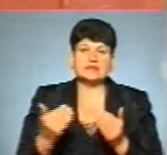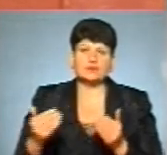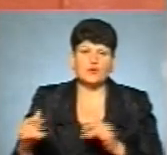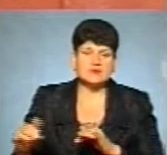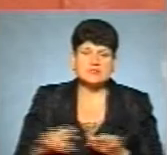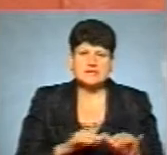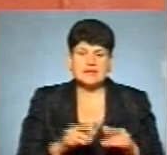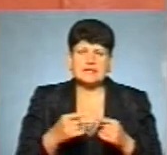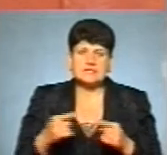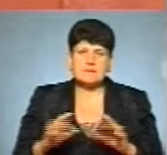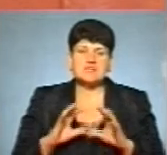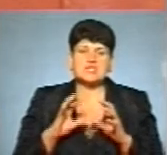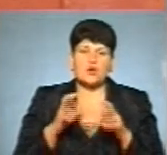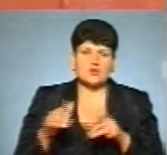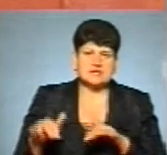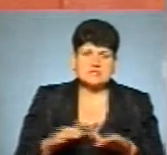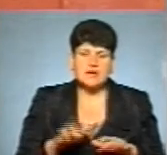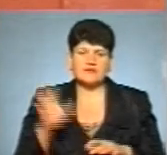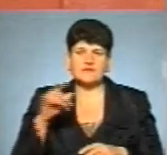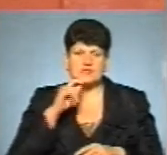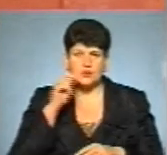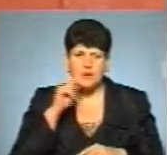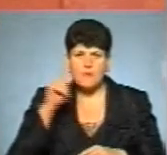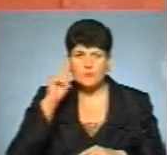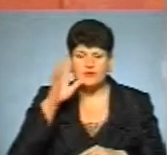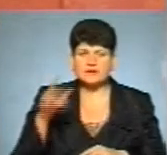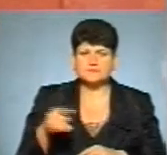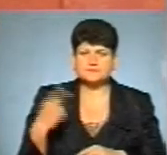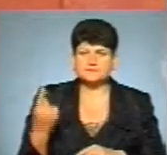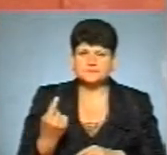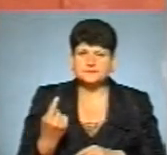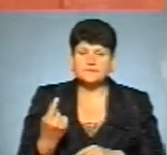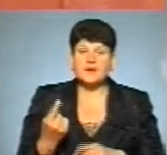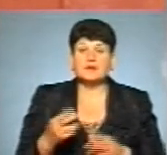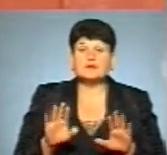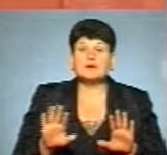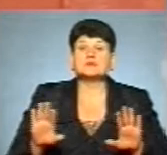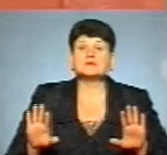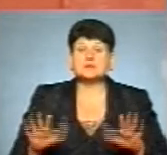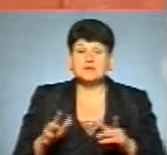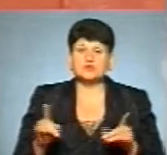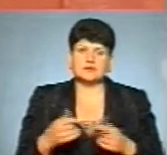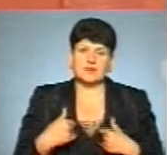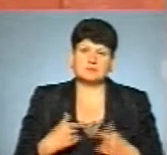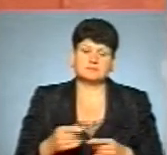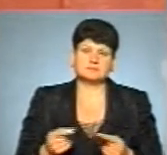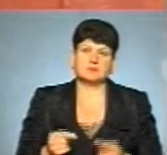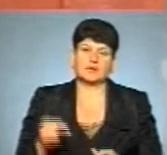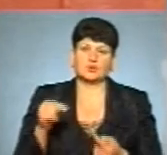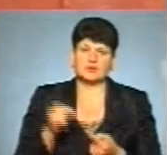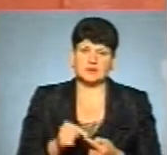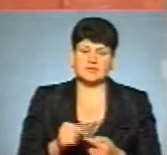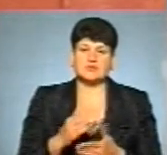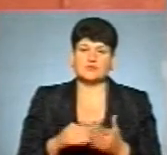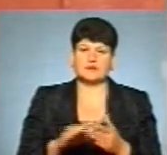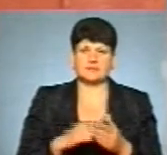різних туристичних міжнародних заходах і всеукраїнських, там популяризувати Тернопілля. Так сталося, що вони нам пригодилися зовсім для